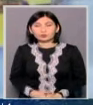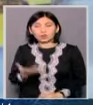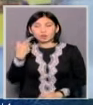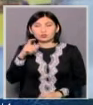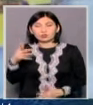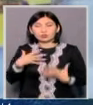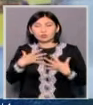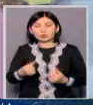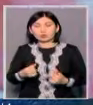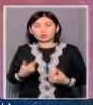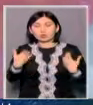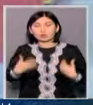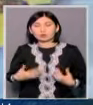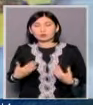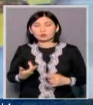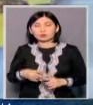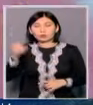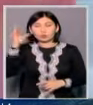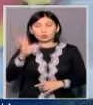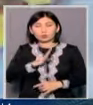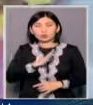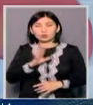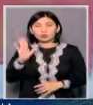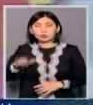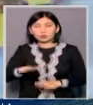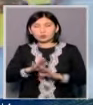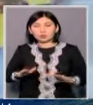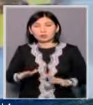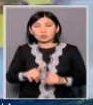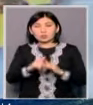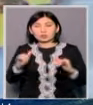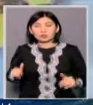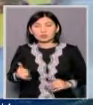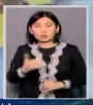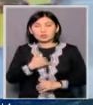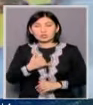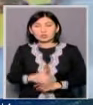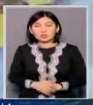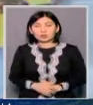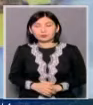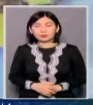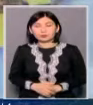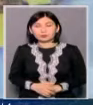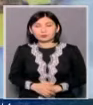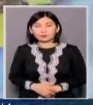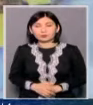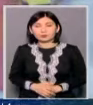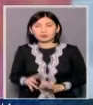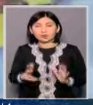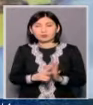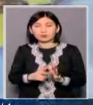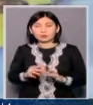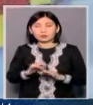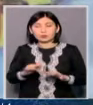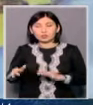человек здоров, в здоровом теле, здоровый дух, говорят. И пускай эти дети у нас развиваются. У нас в данное время сейчас по 8 видам будет